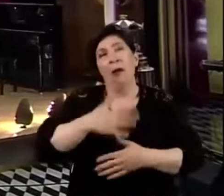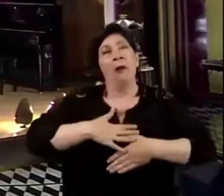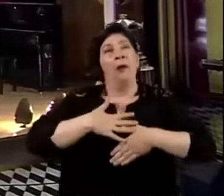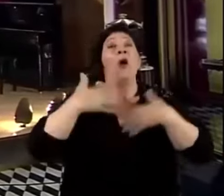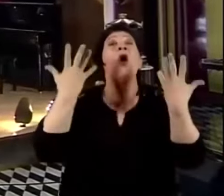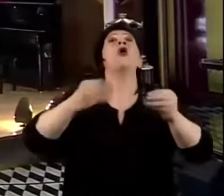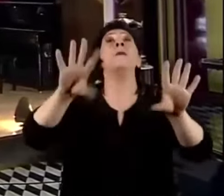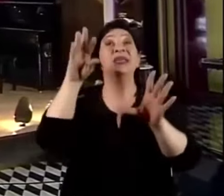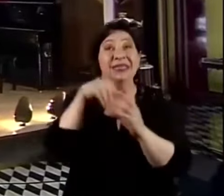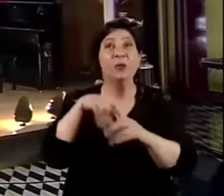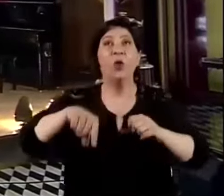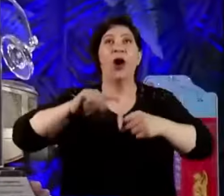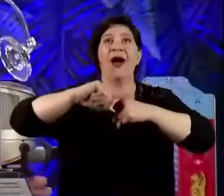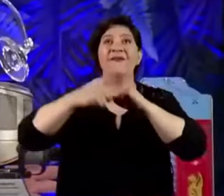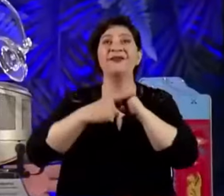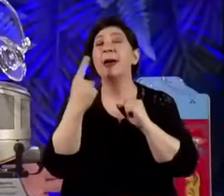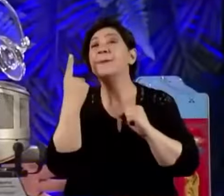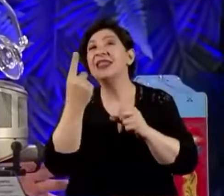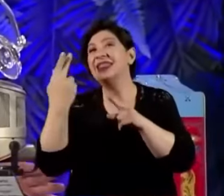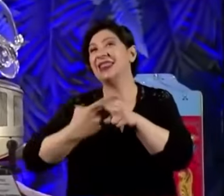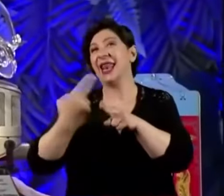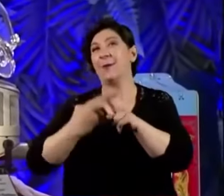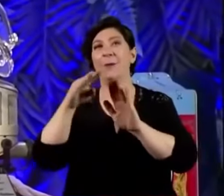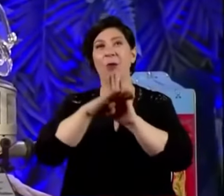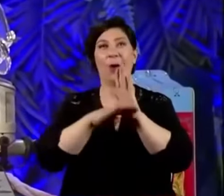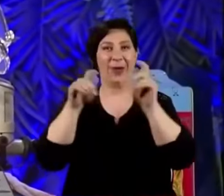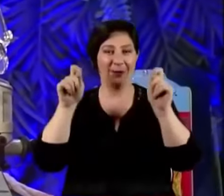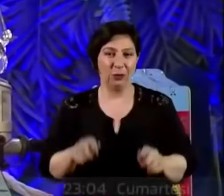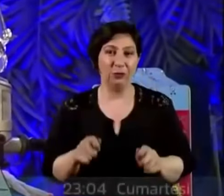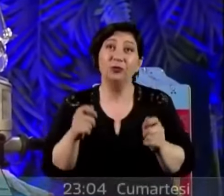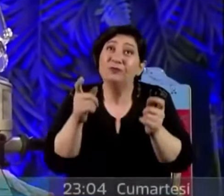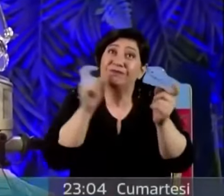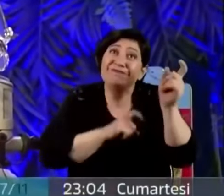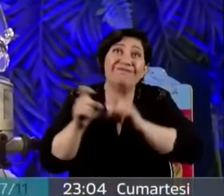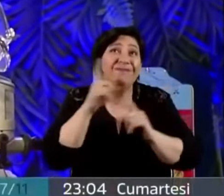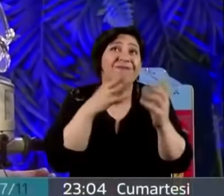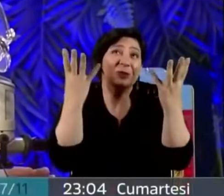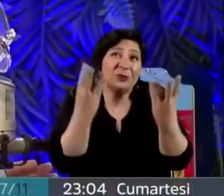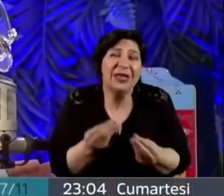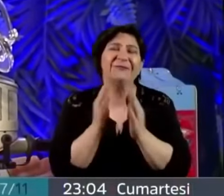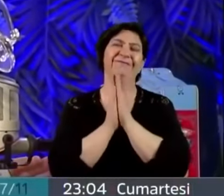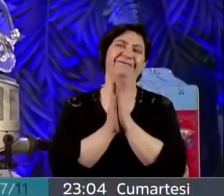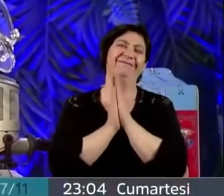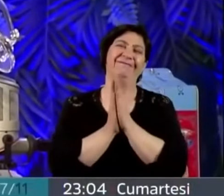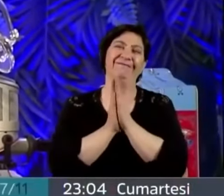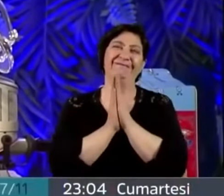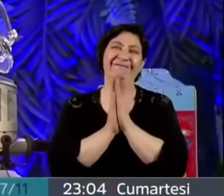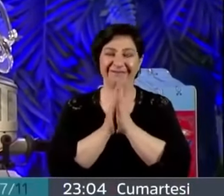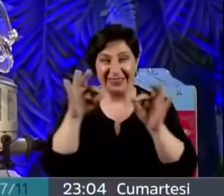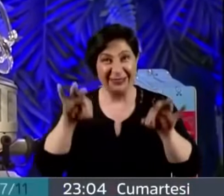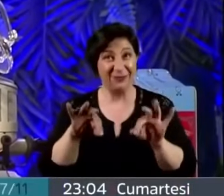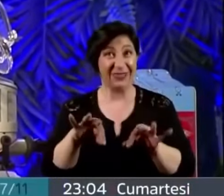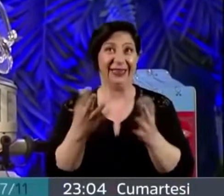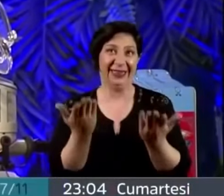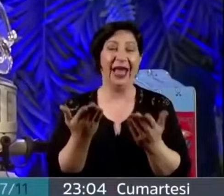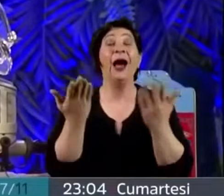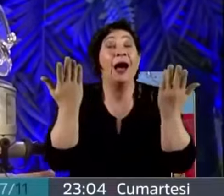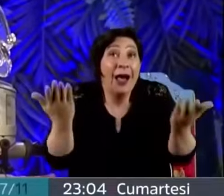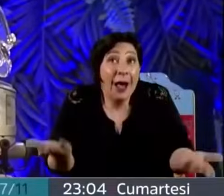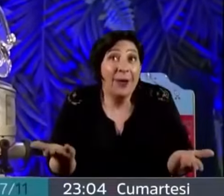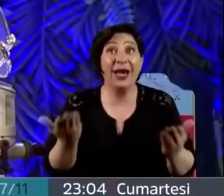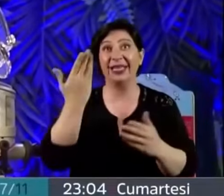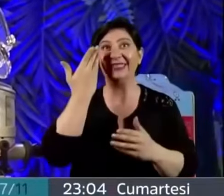bekletmeyelim diye bu hafta bir deneme programı yapıyoruz. Tabii sürçülisan edersek bir hata olursa af diliyoruz şimdiden. Ama